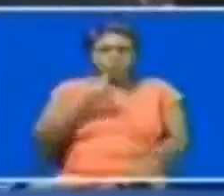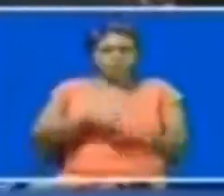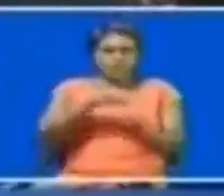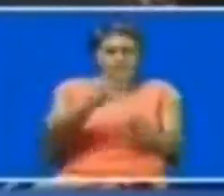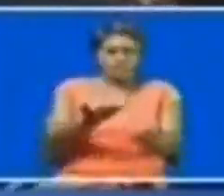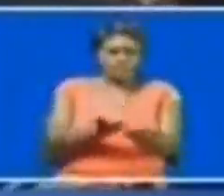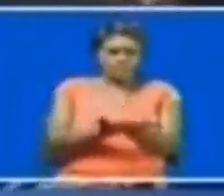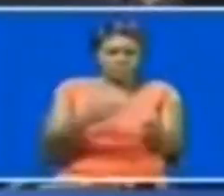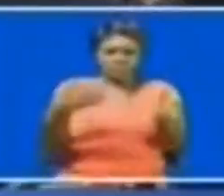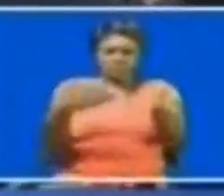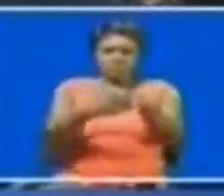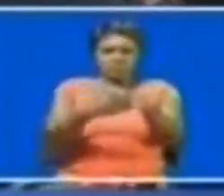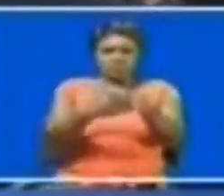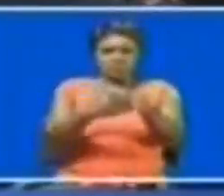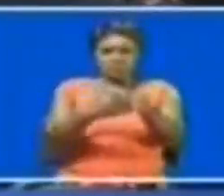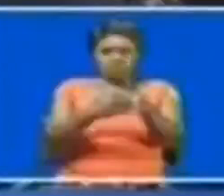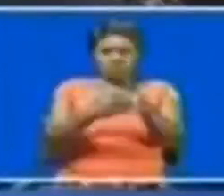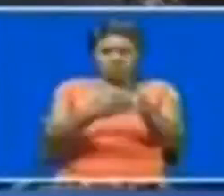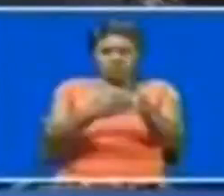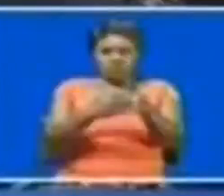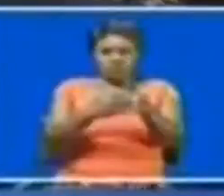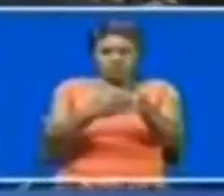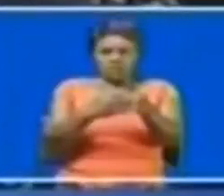Kufika junction ya kuingia Kapsabet,